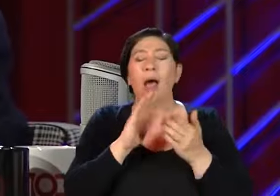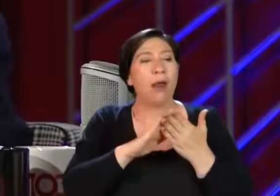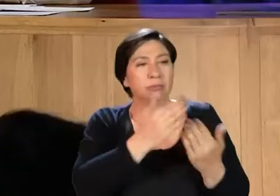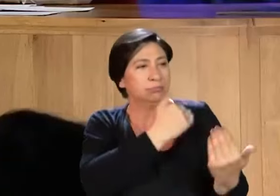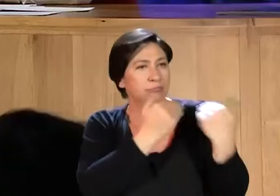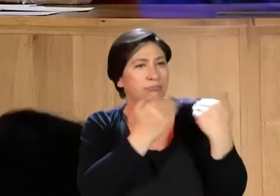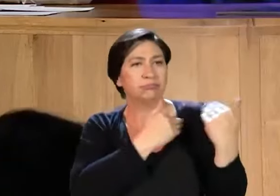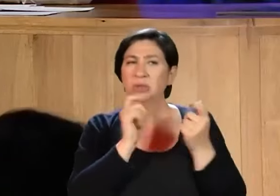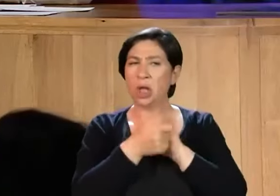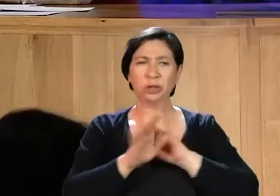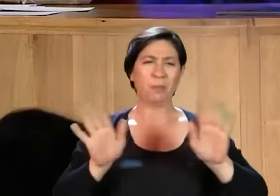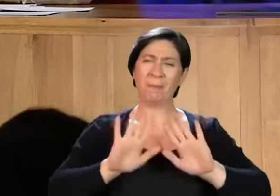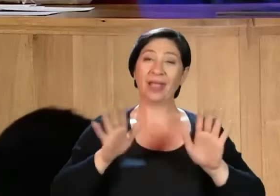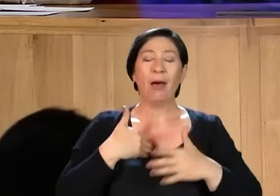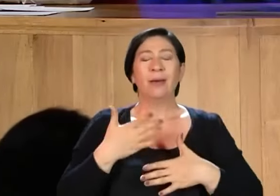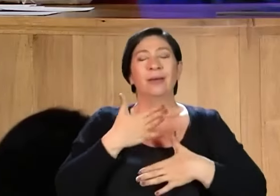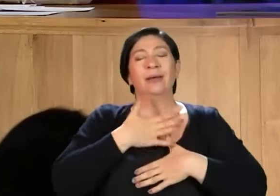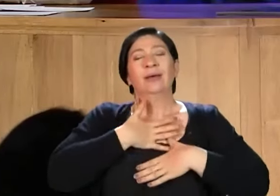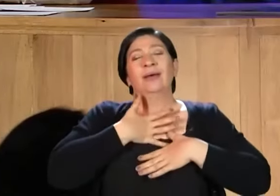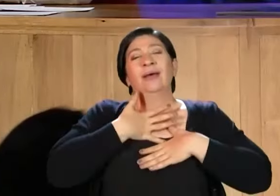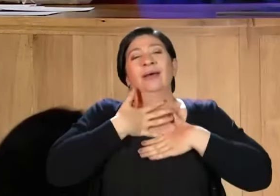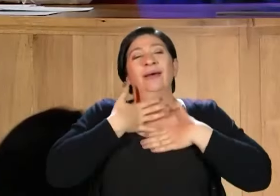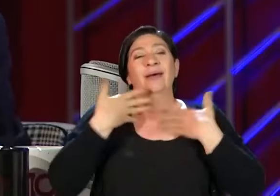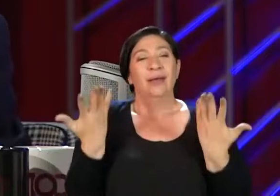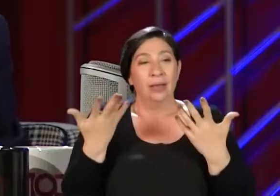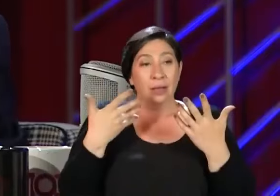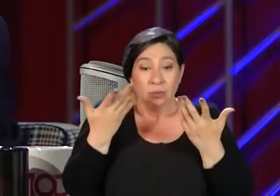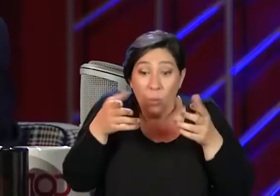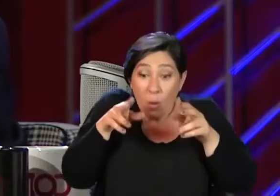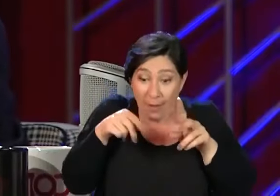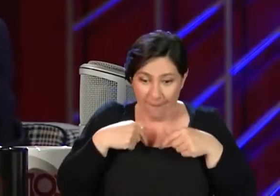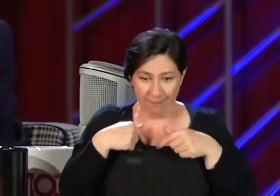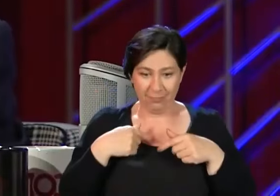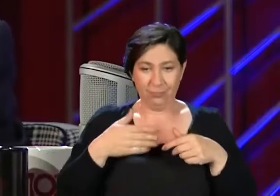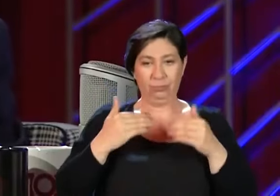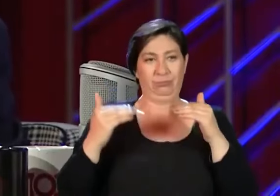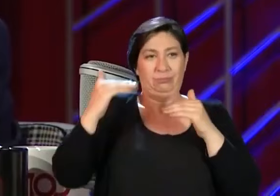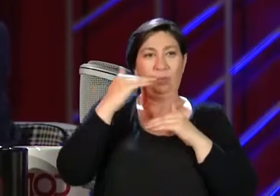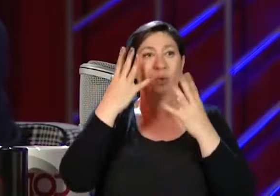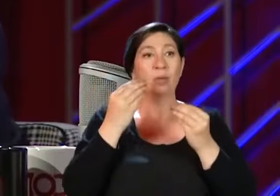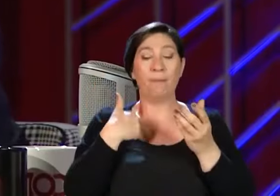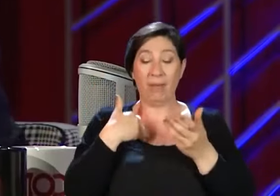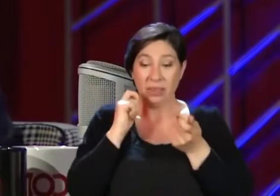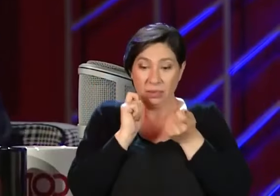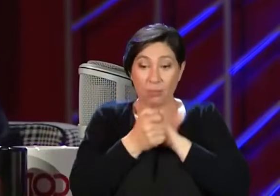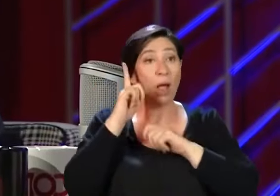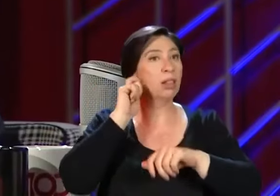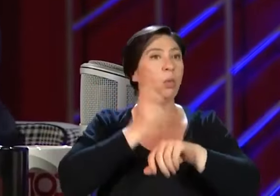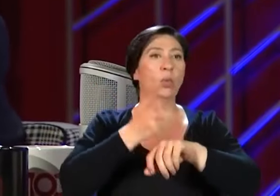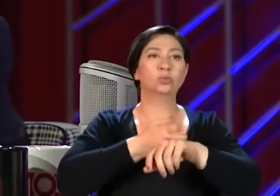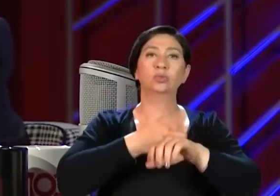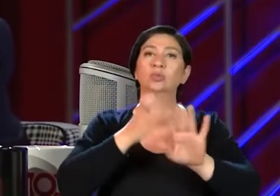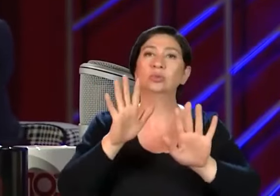değişmediğimi duymak beni mutlu eder. Yani çünkü makam, Allah korusun, insanları değiştirebilir. Makam sizi